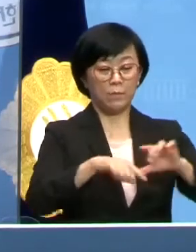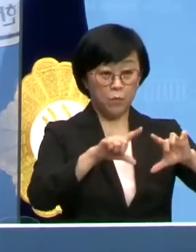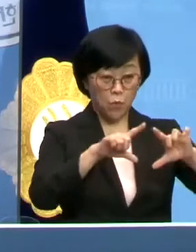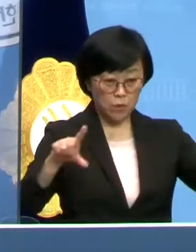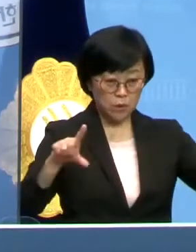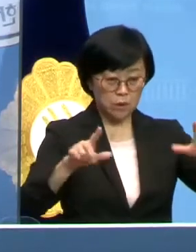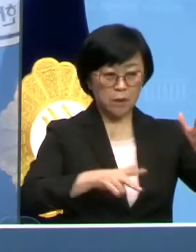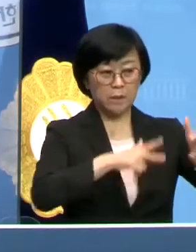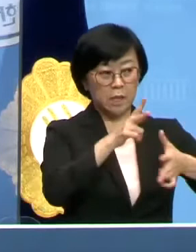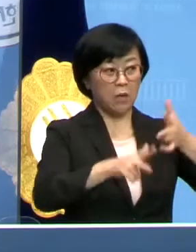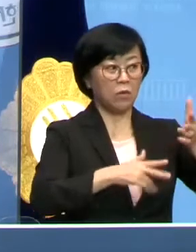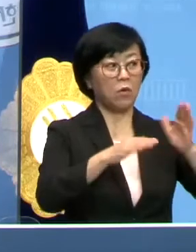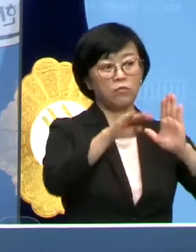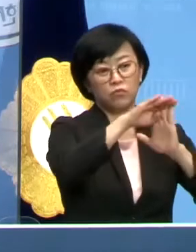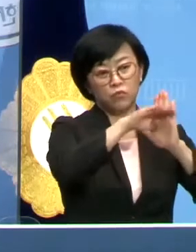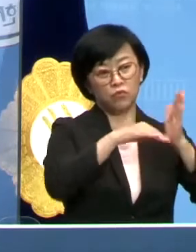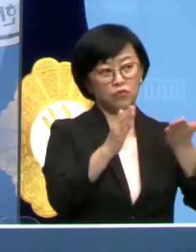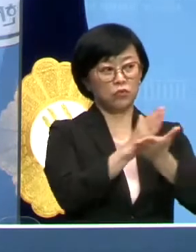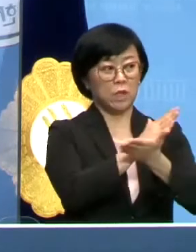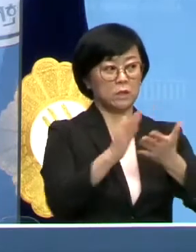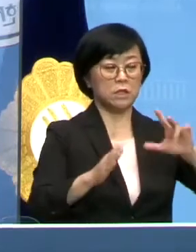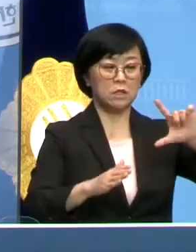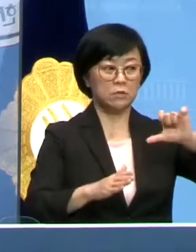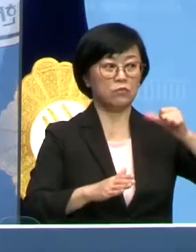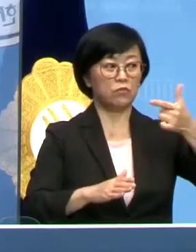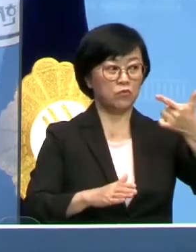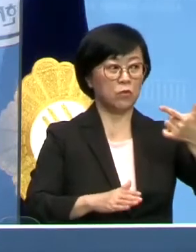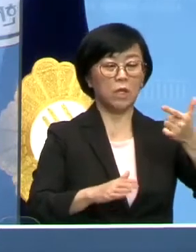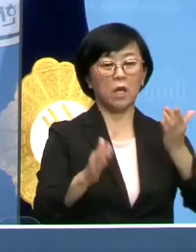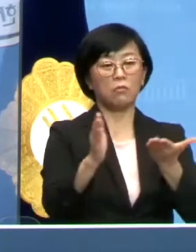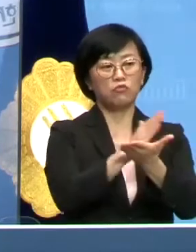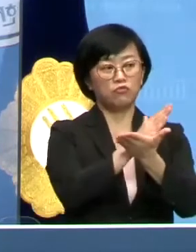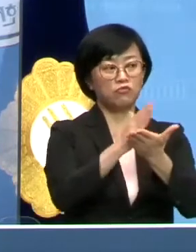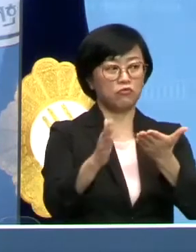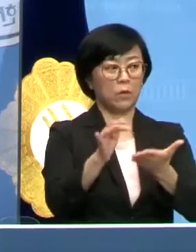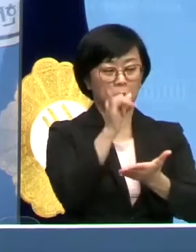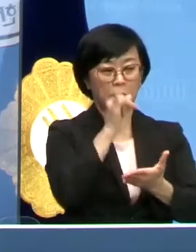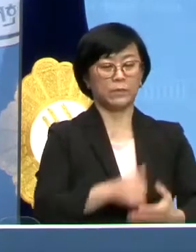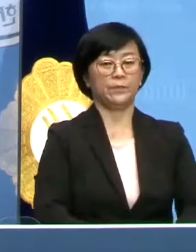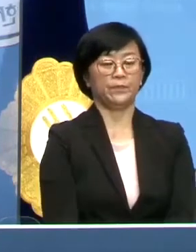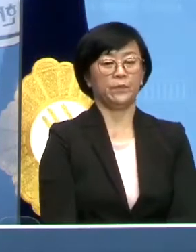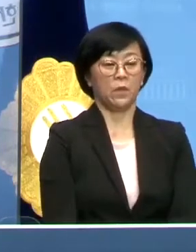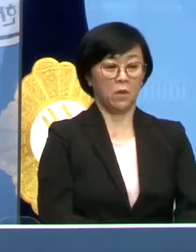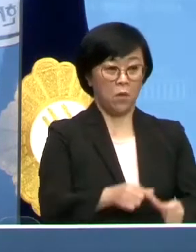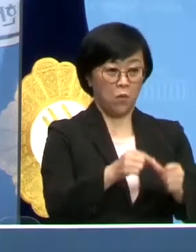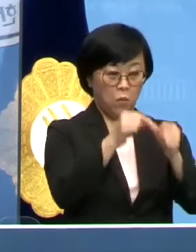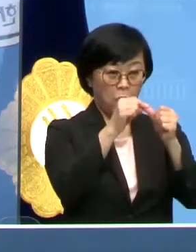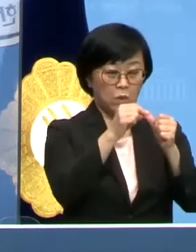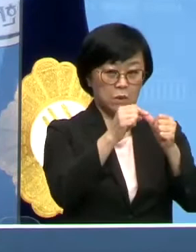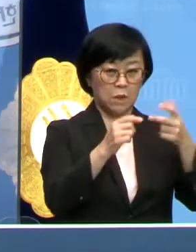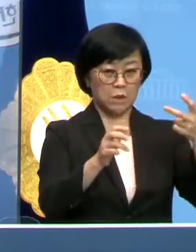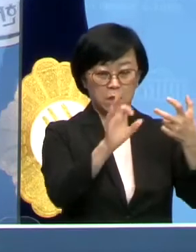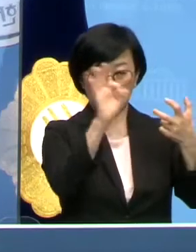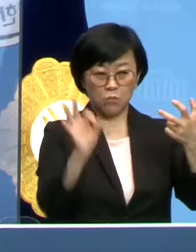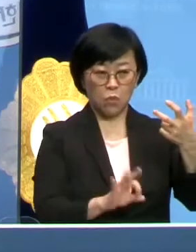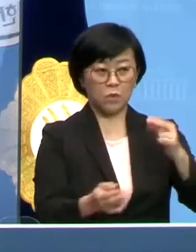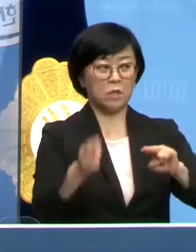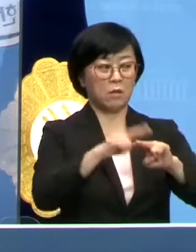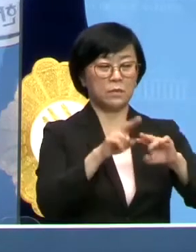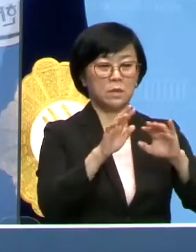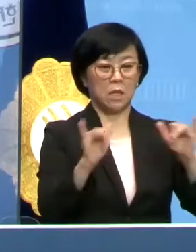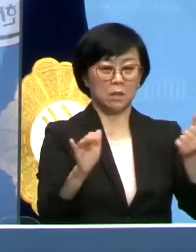산업 불상으로 도 16개 대불 을 포함합니다 고용 에서도 출시 프의 취업자가